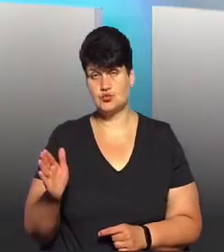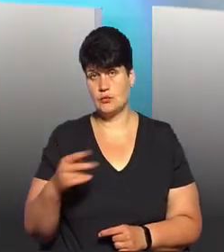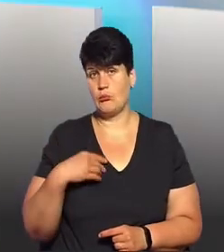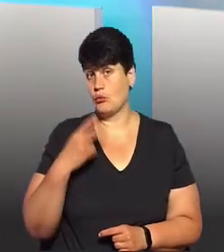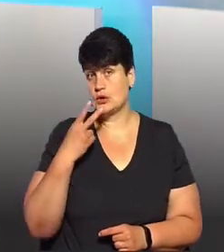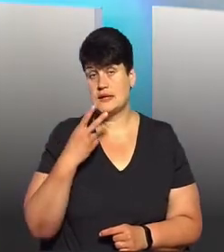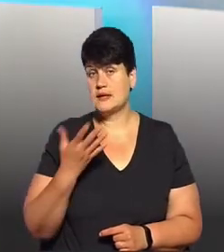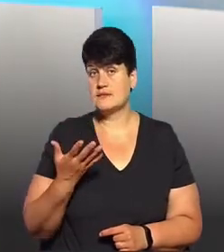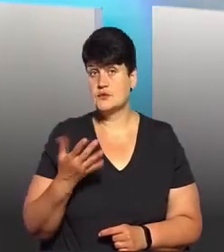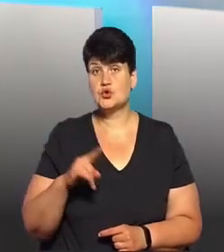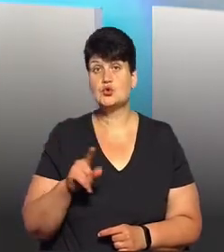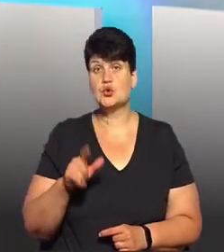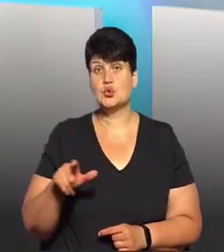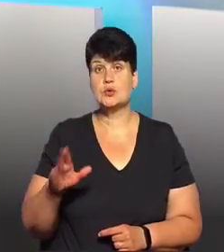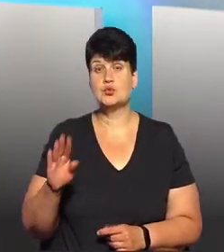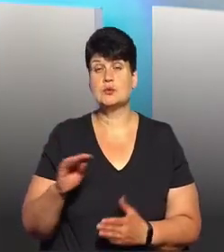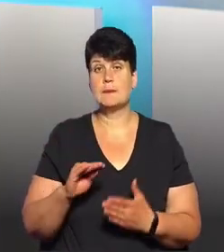Подивимося, що люди будуть писати.